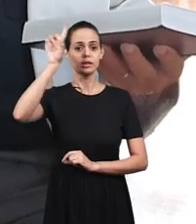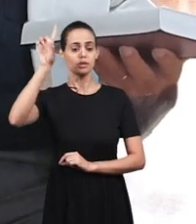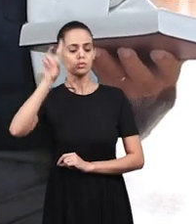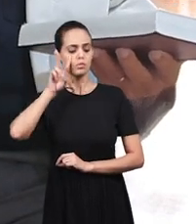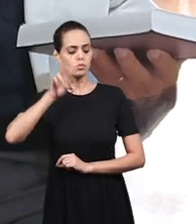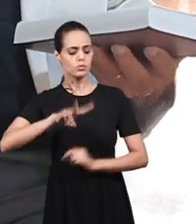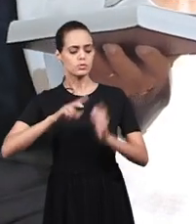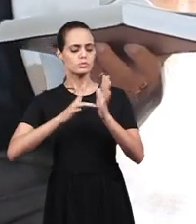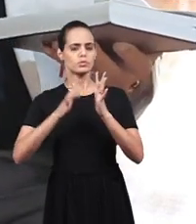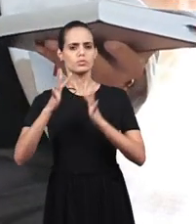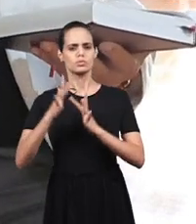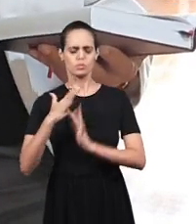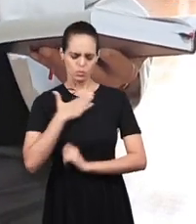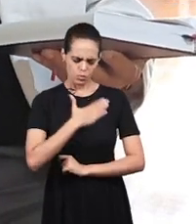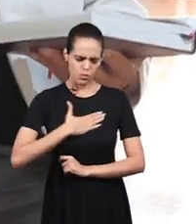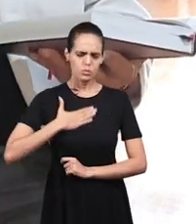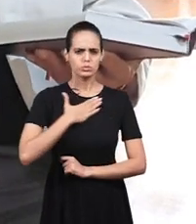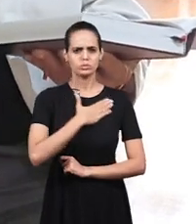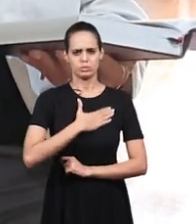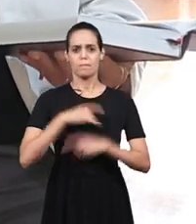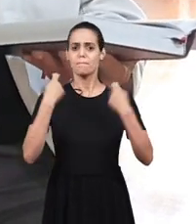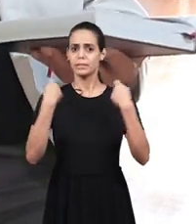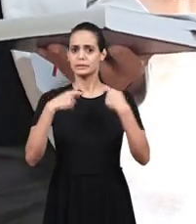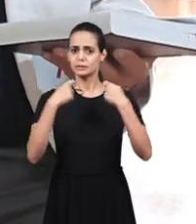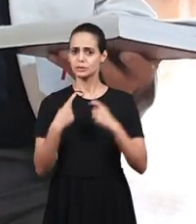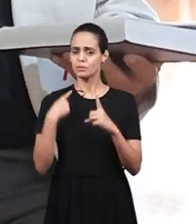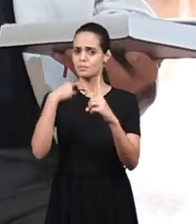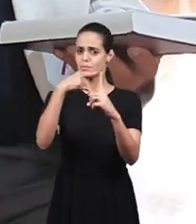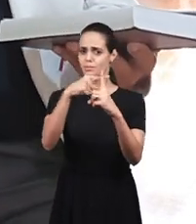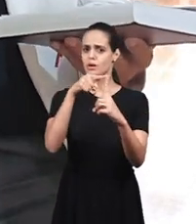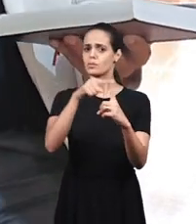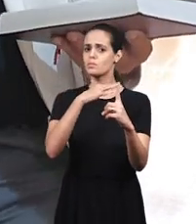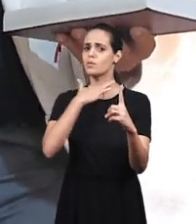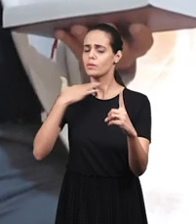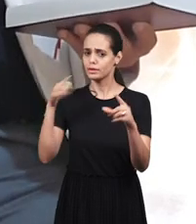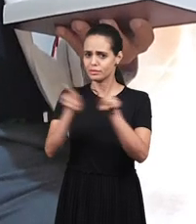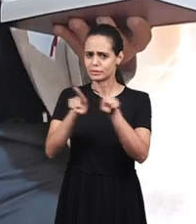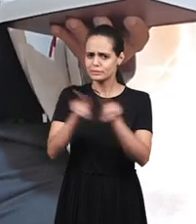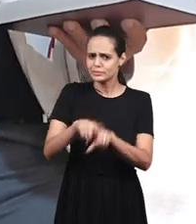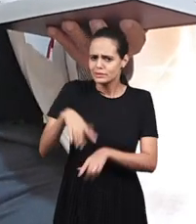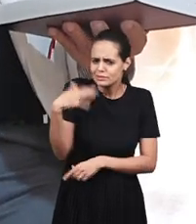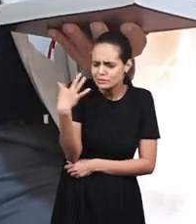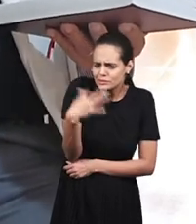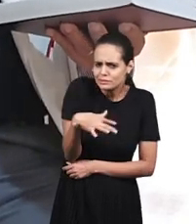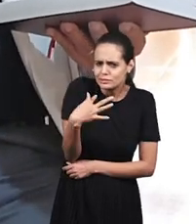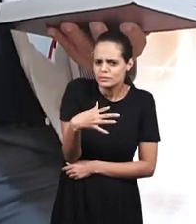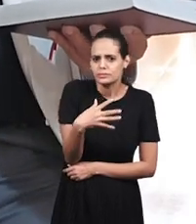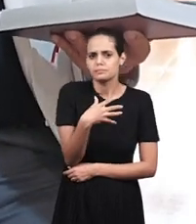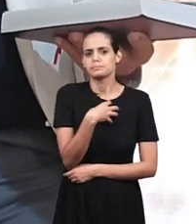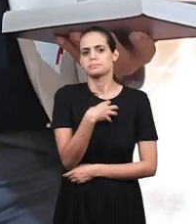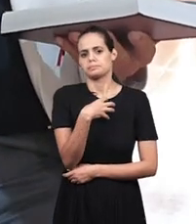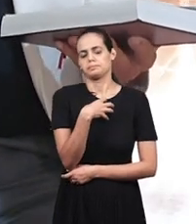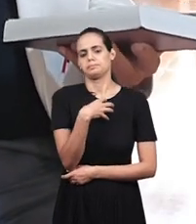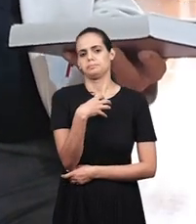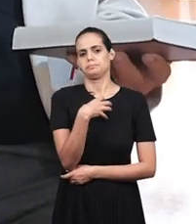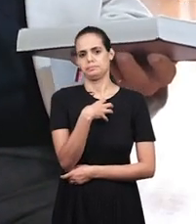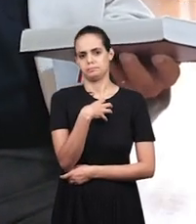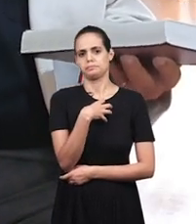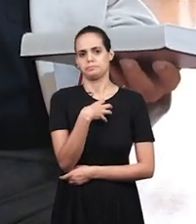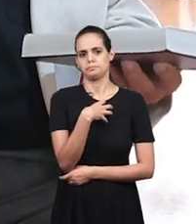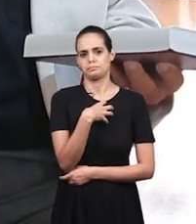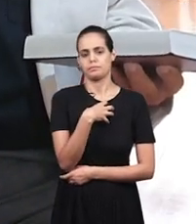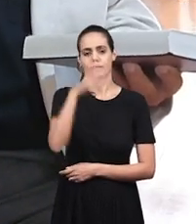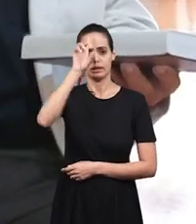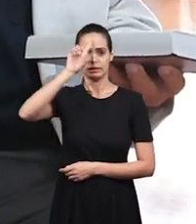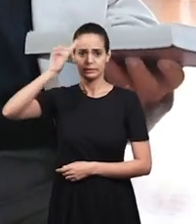истощен там. И Богу угодно было, да, чтобы он за наши немощи и болезни взял на